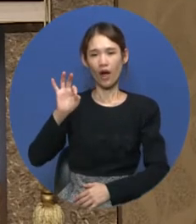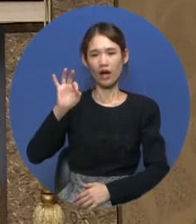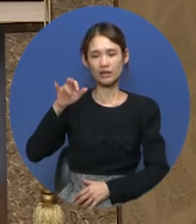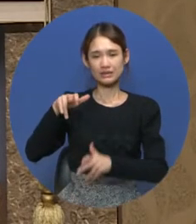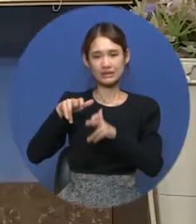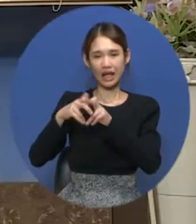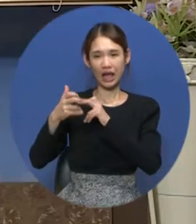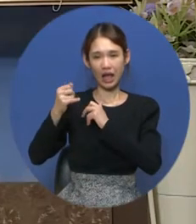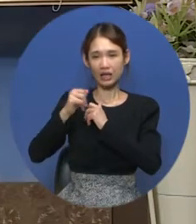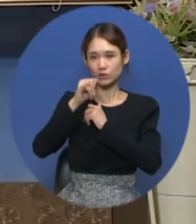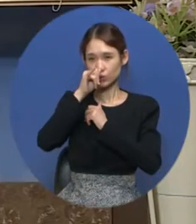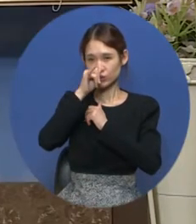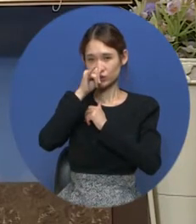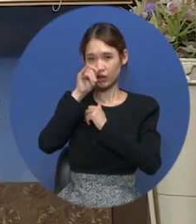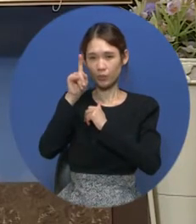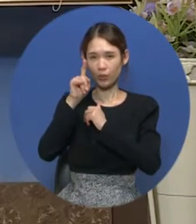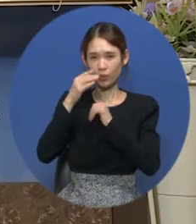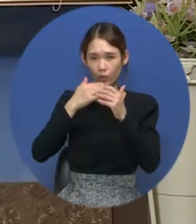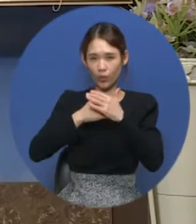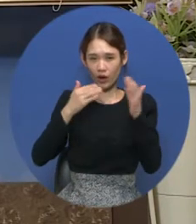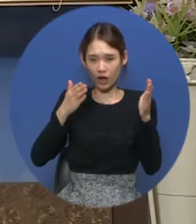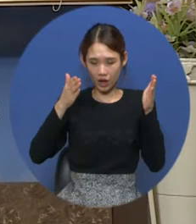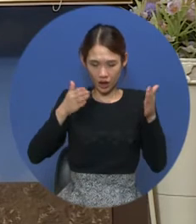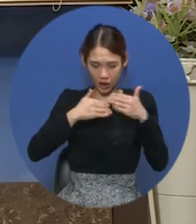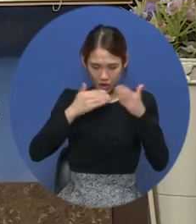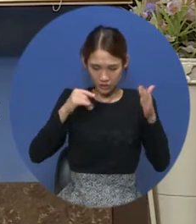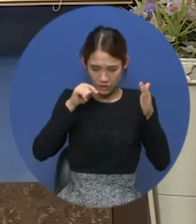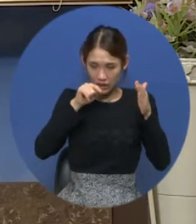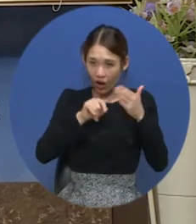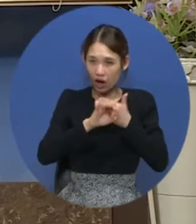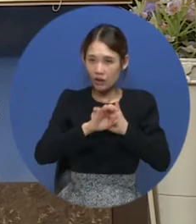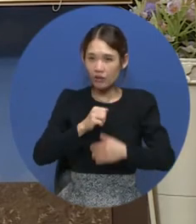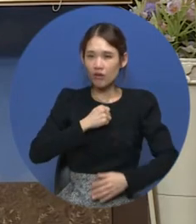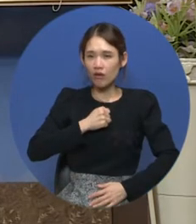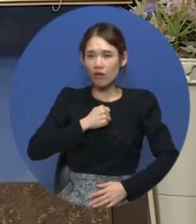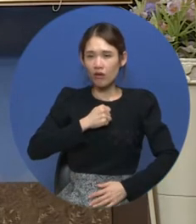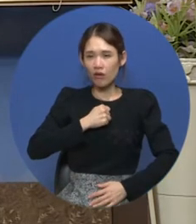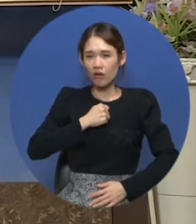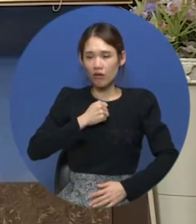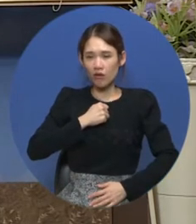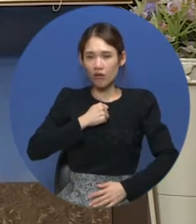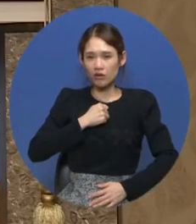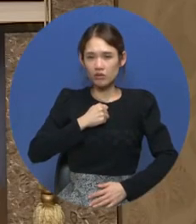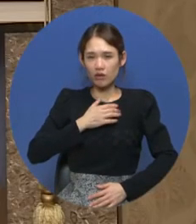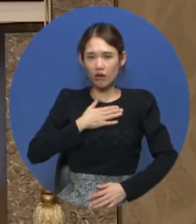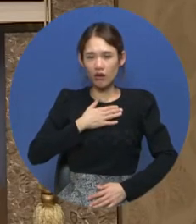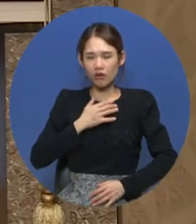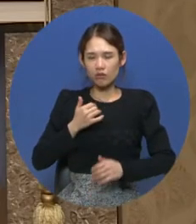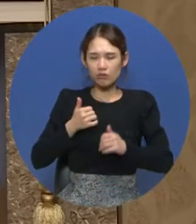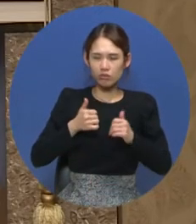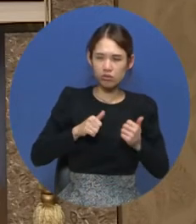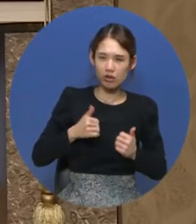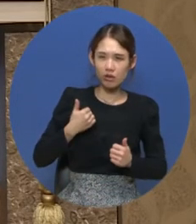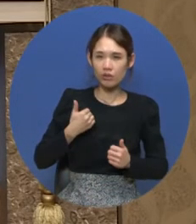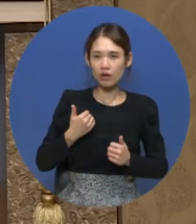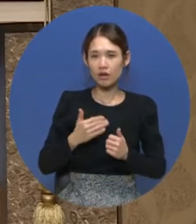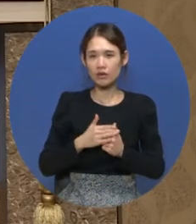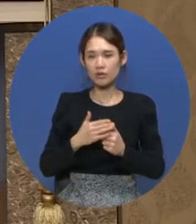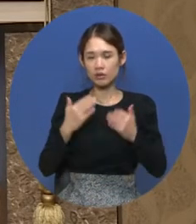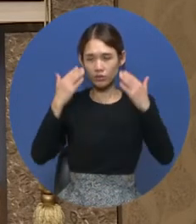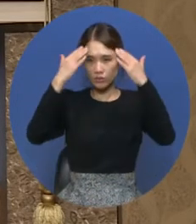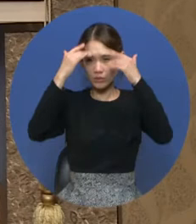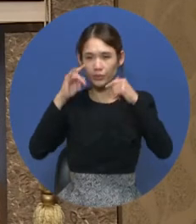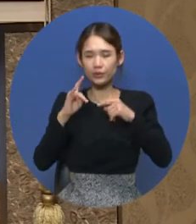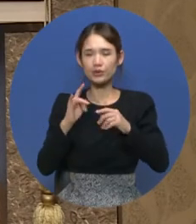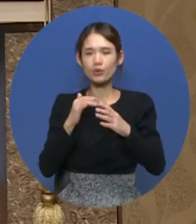것 같고 계세요 조그만 공간에 만들어온 숨이 차기 때문에 언제 죽을지도 몰라 라는 그런 부분에 대한 공황 장애를 갖고